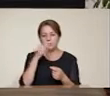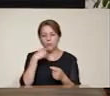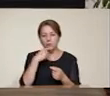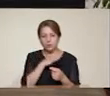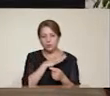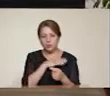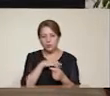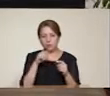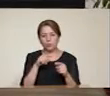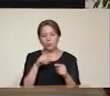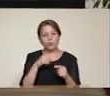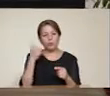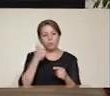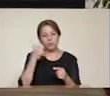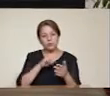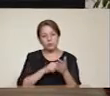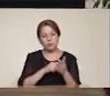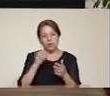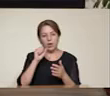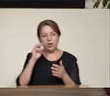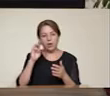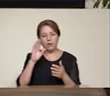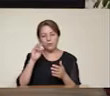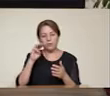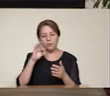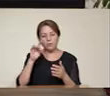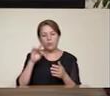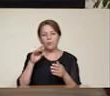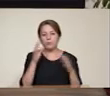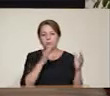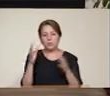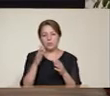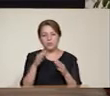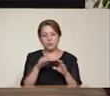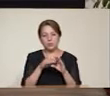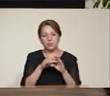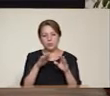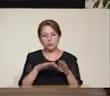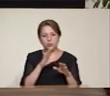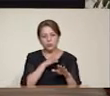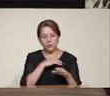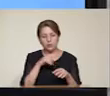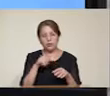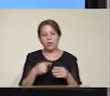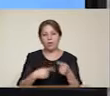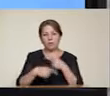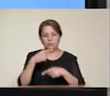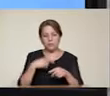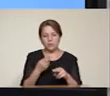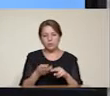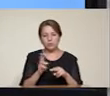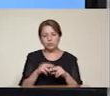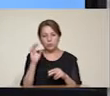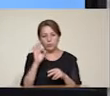nuqtasi avtoturargoh edi va yana qaytib avtoturargohga kelganligi uchun uning ko'chishi 0 ga teng bo'ldi.